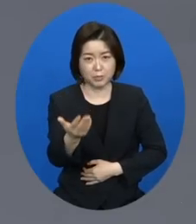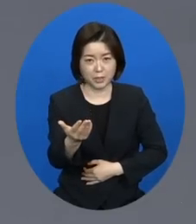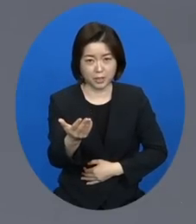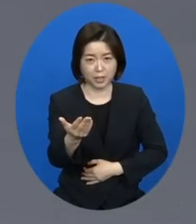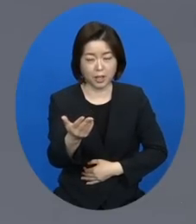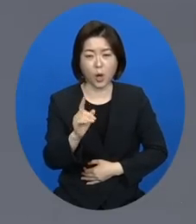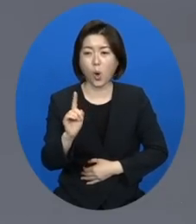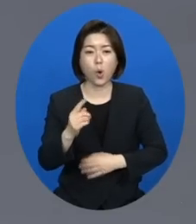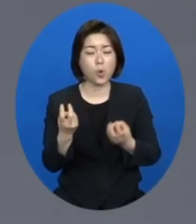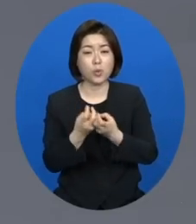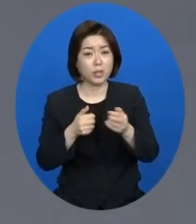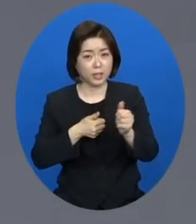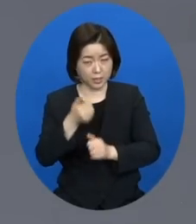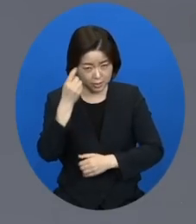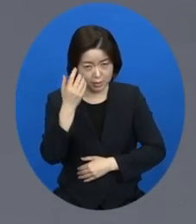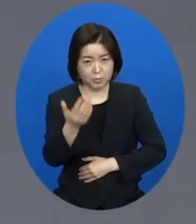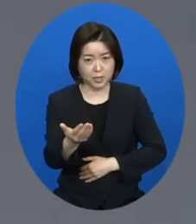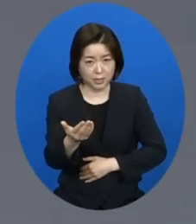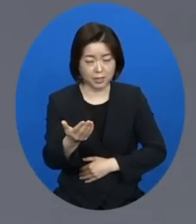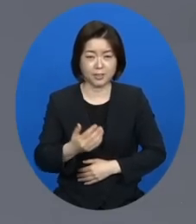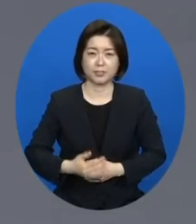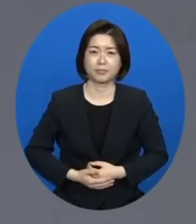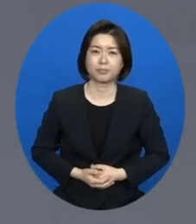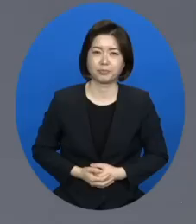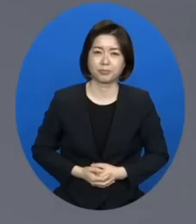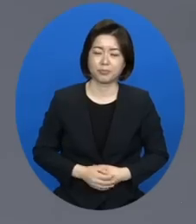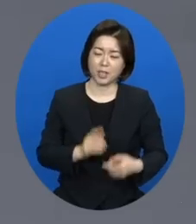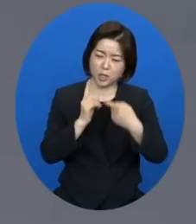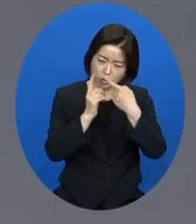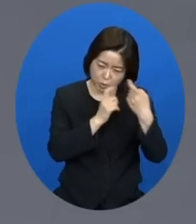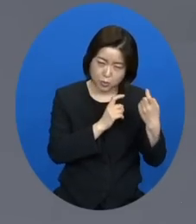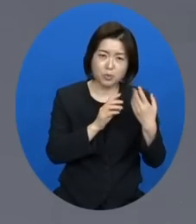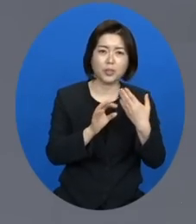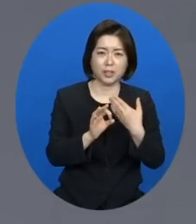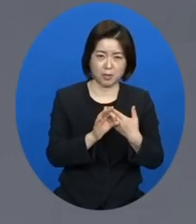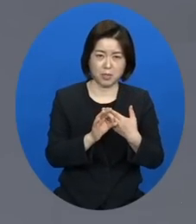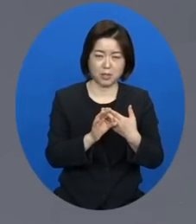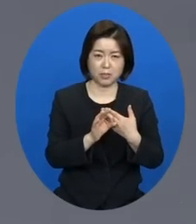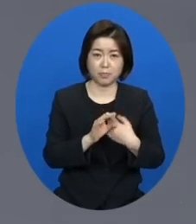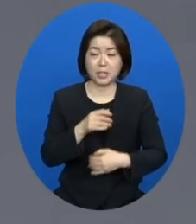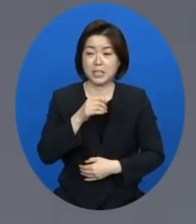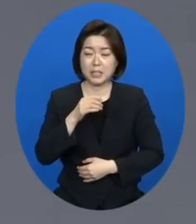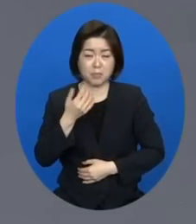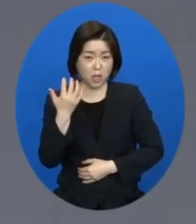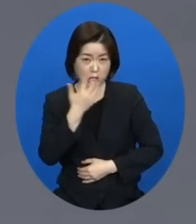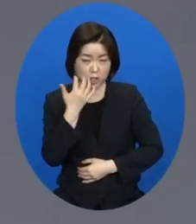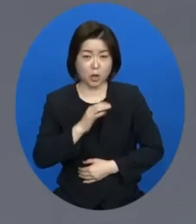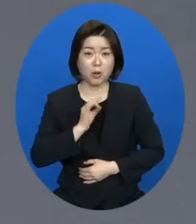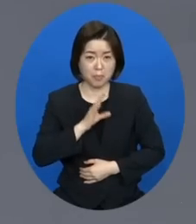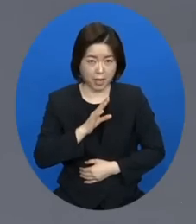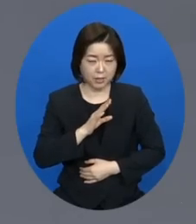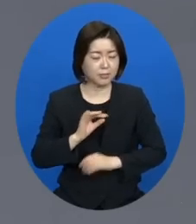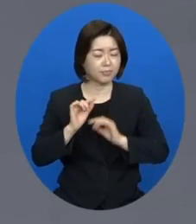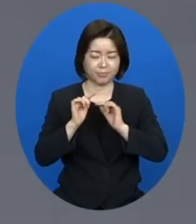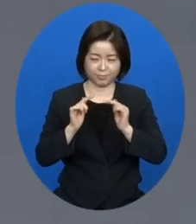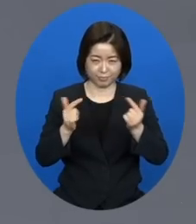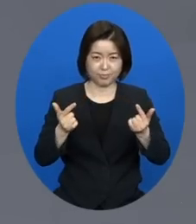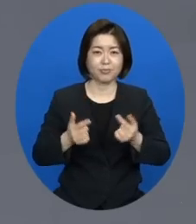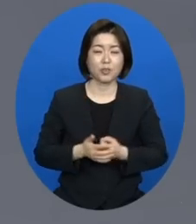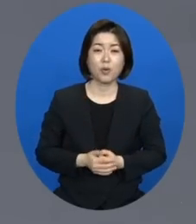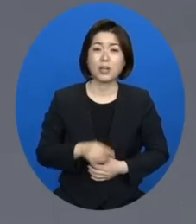그리고 어떻게 이기셨습니까? 유혹이라고 하면 보통 뭐 성적인 유혹만 생각하지만 꼭 그런 것만 있지는